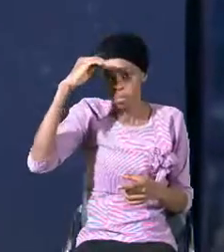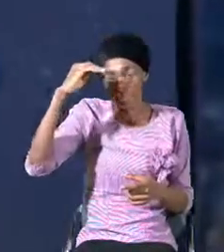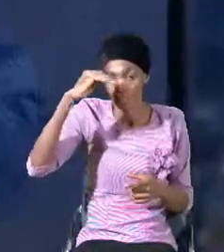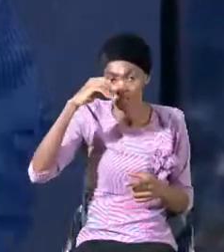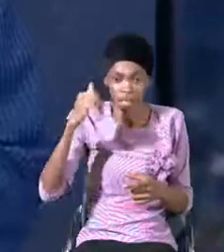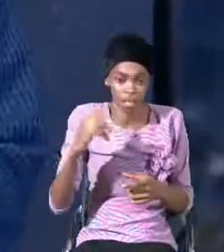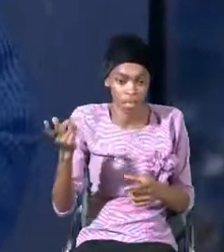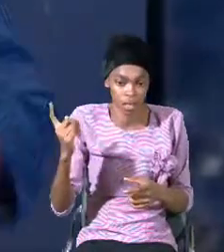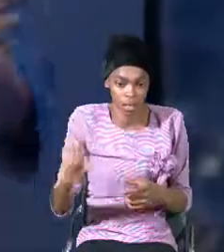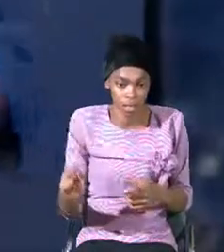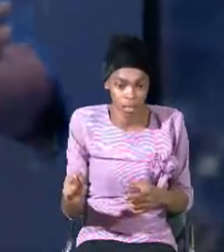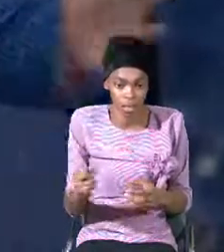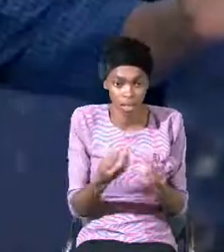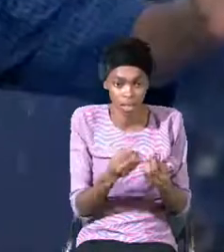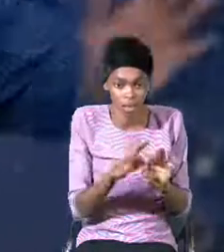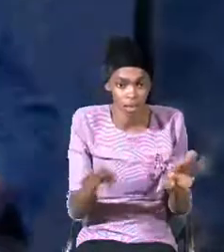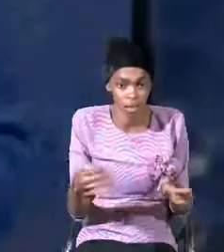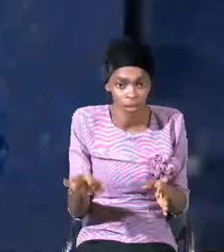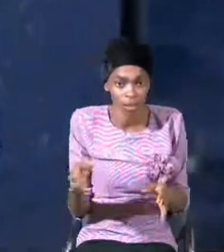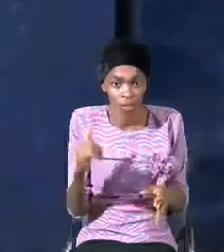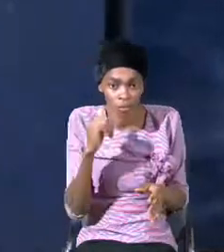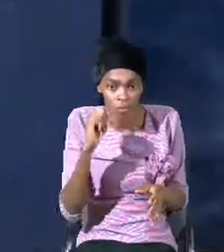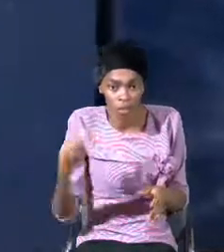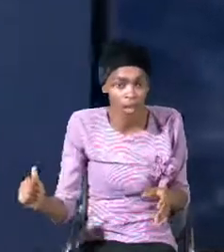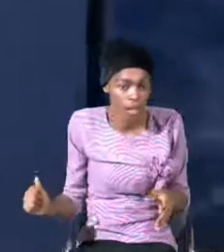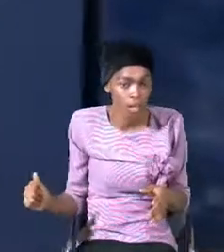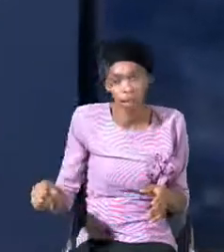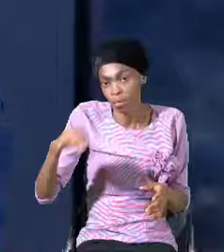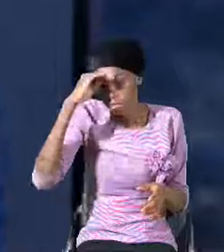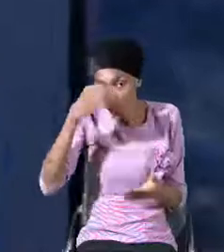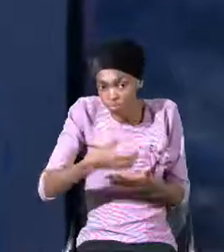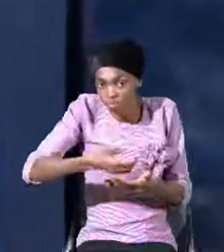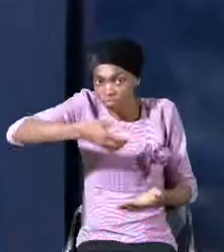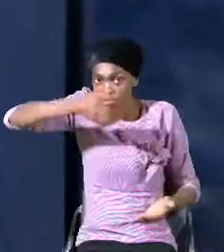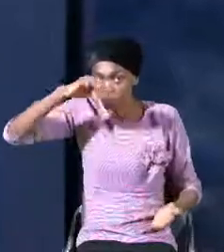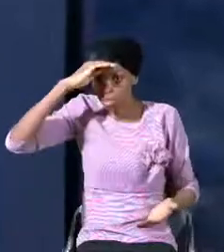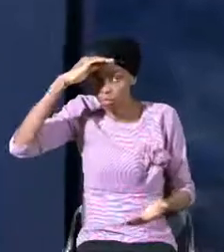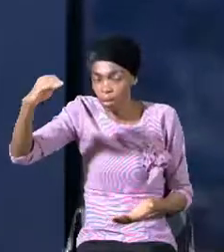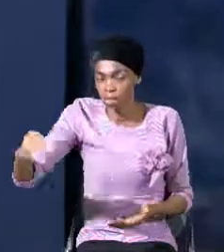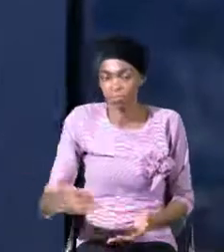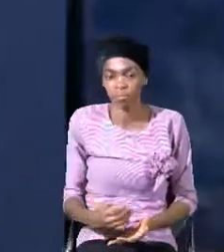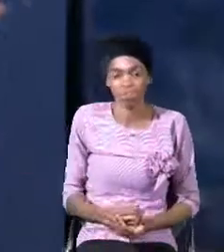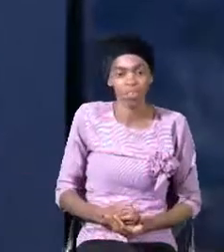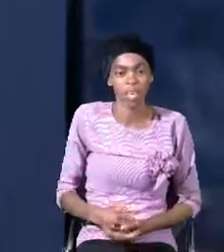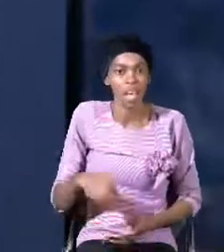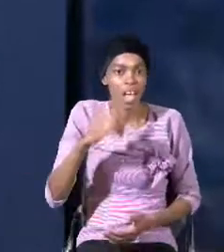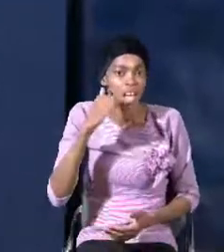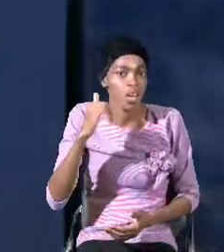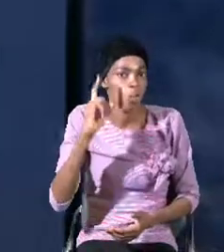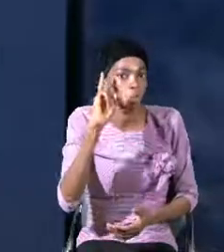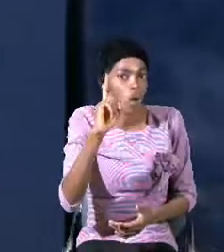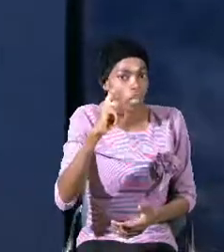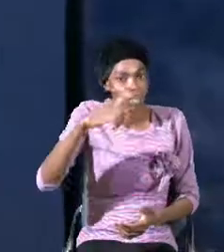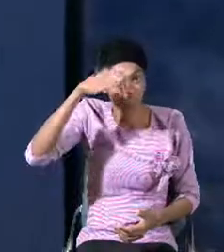beaucoup rapporté. L'argent d'un riche homme matérialiste, d'un homme